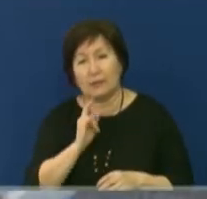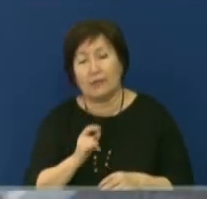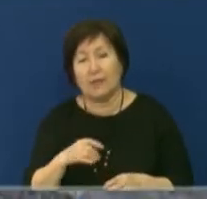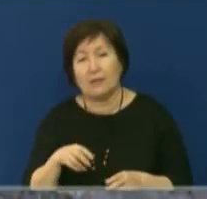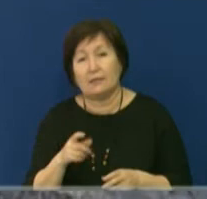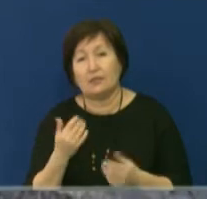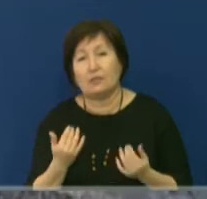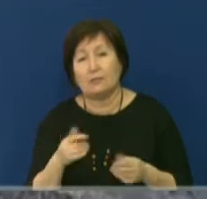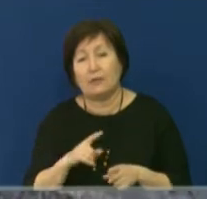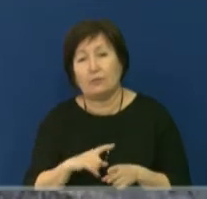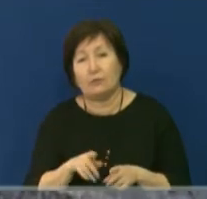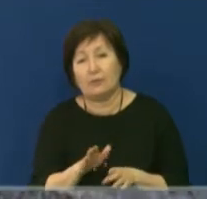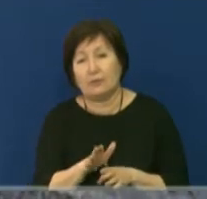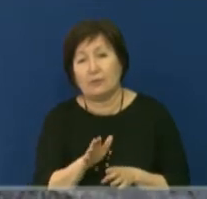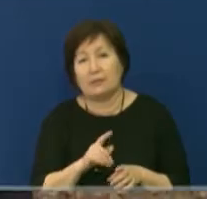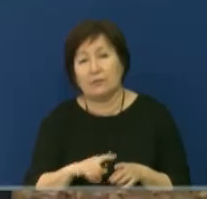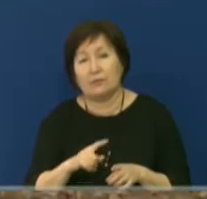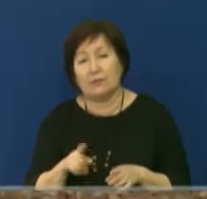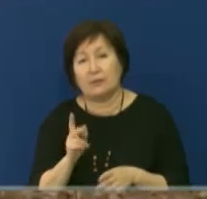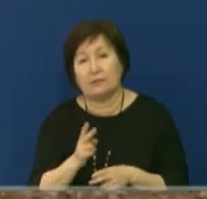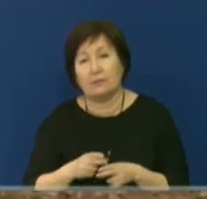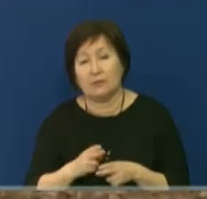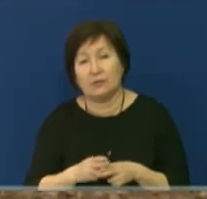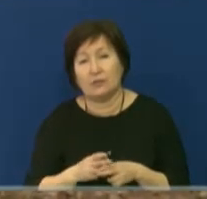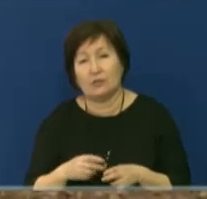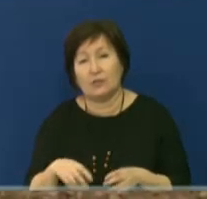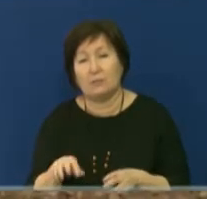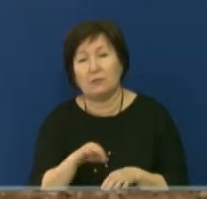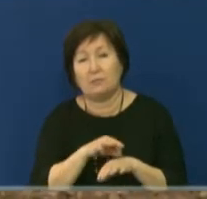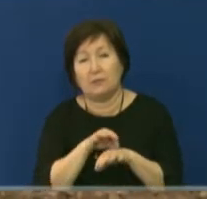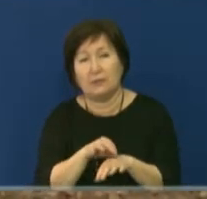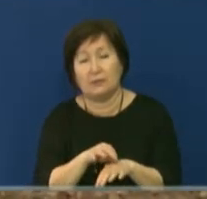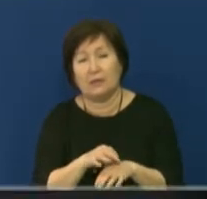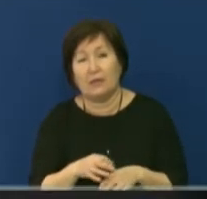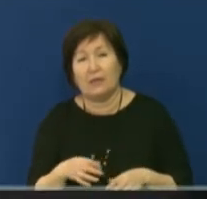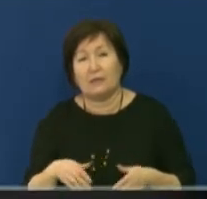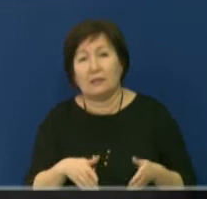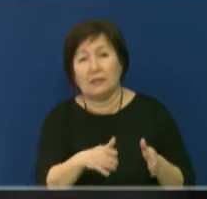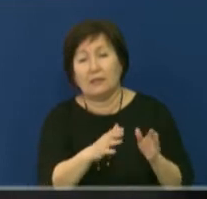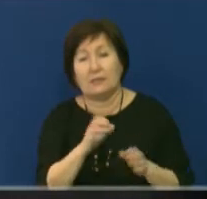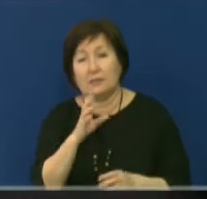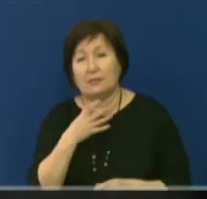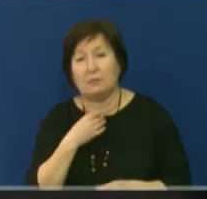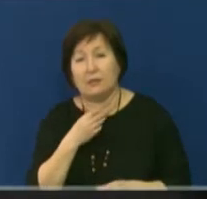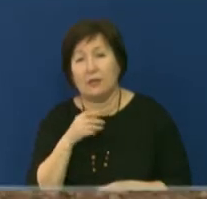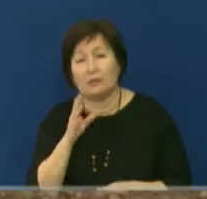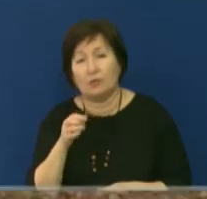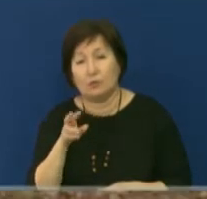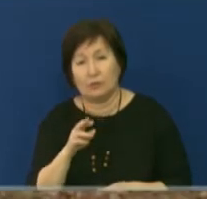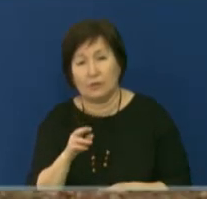оперативно-профилактическое мероприятие «Безопасная дорога». На первом километре трассы Семей-Озерки произошло дорожно-транспортное